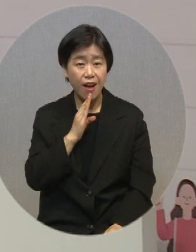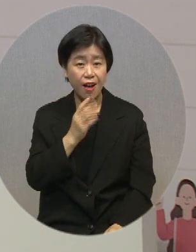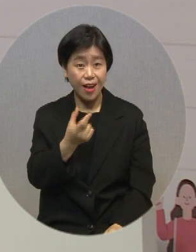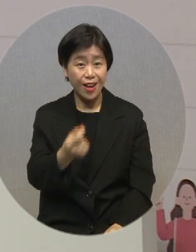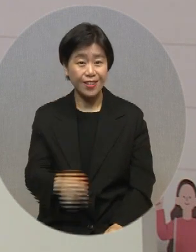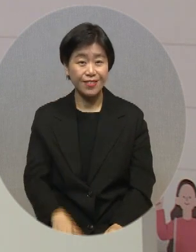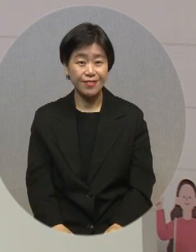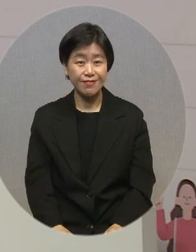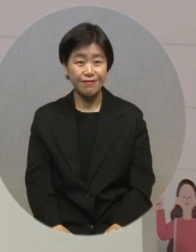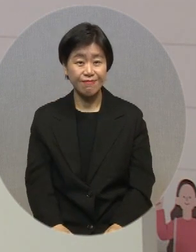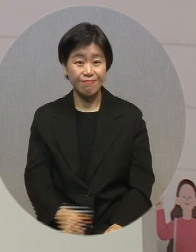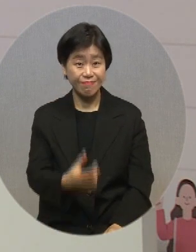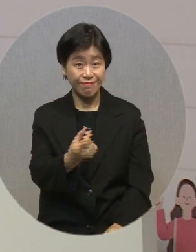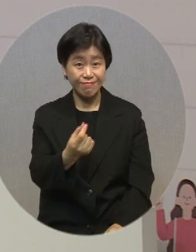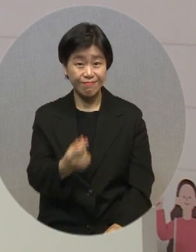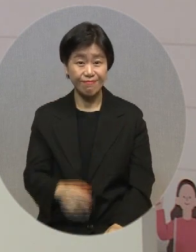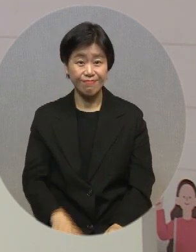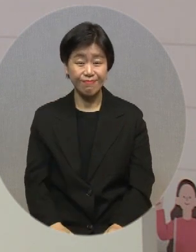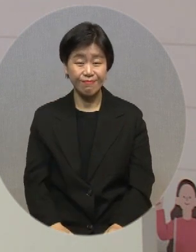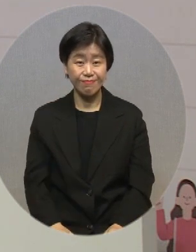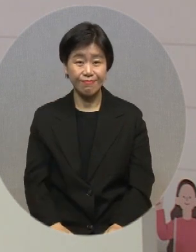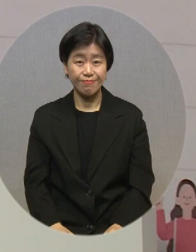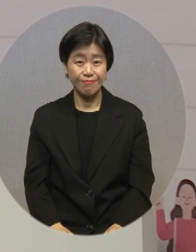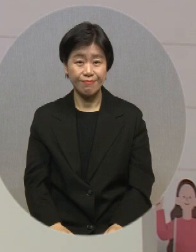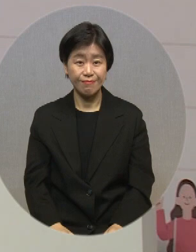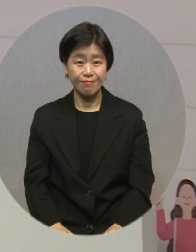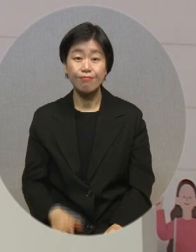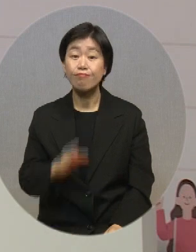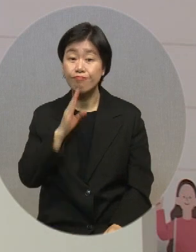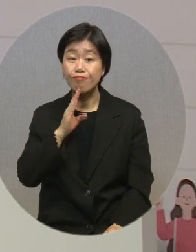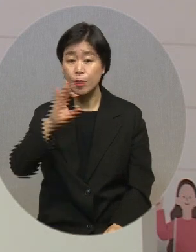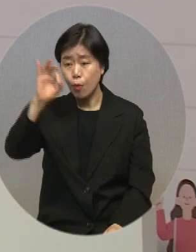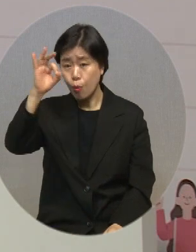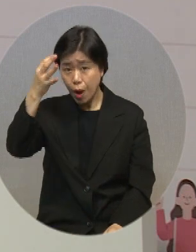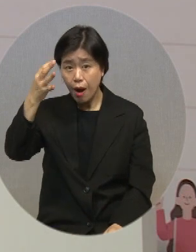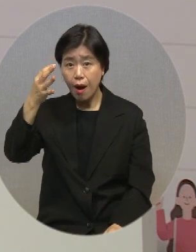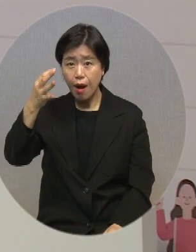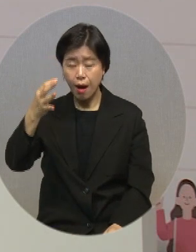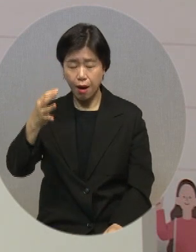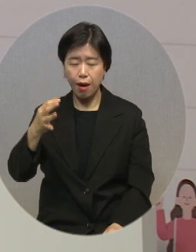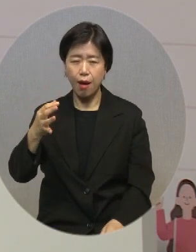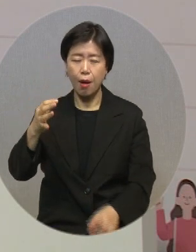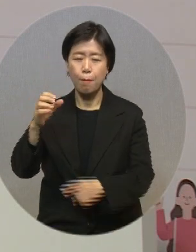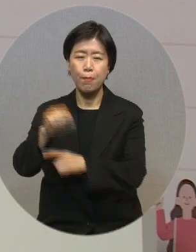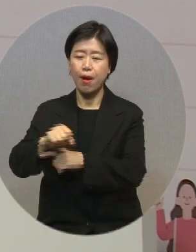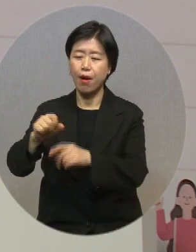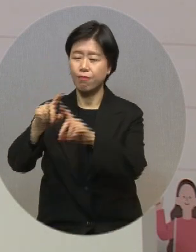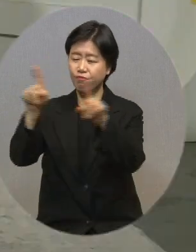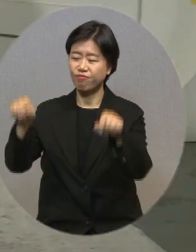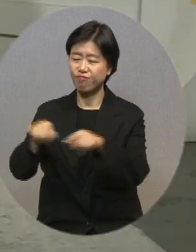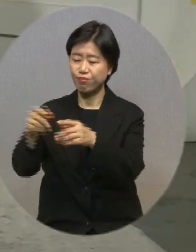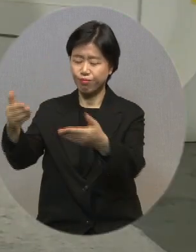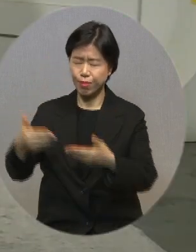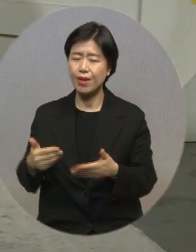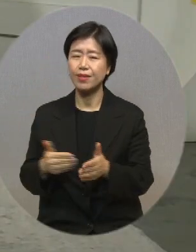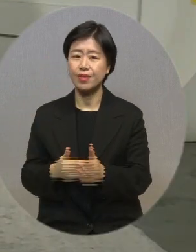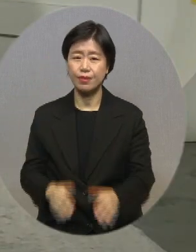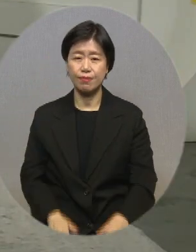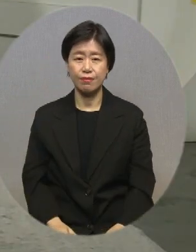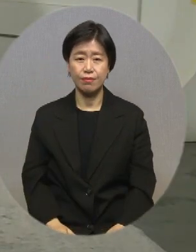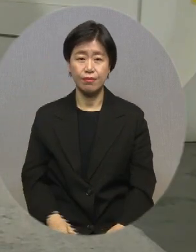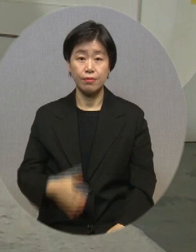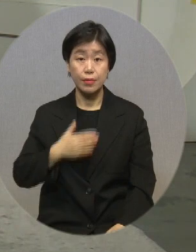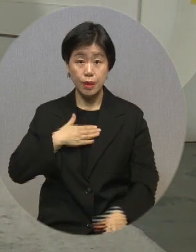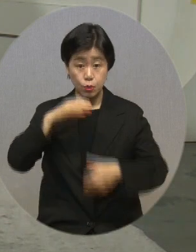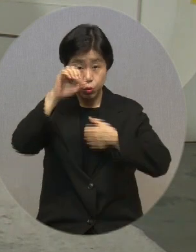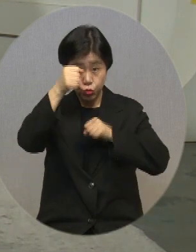듭니다. 명장 칭호 받으셨어요? 받았습니다. 아, 야, 저도 이제 구두를 신고 있고 네.